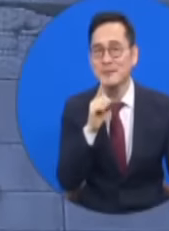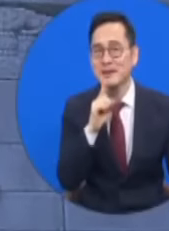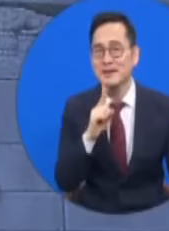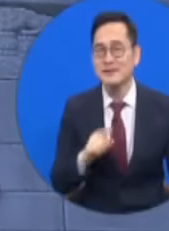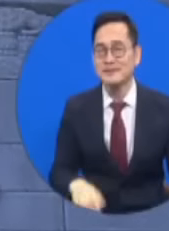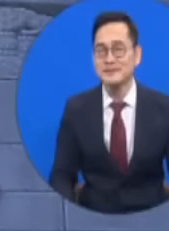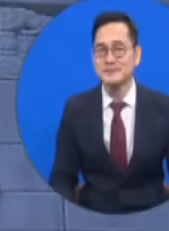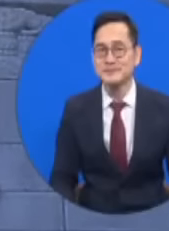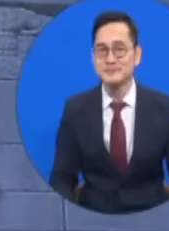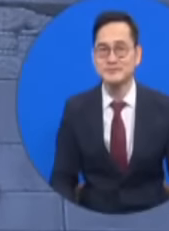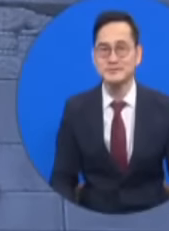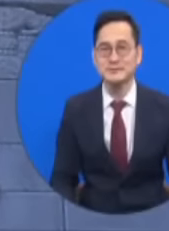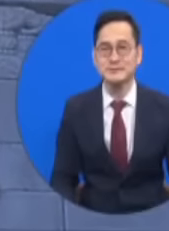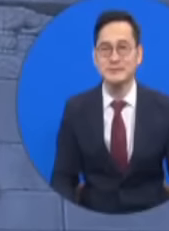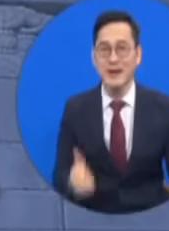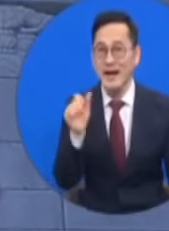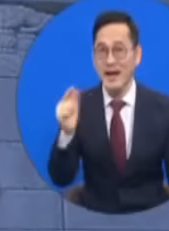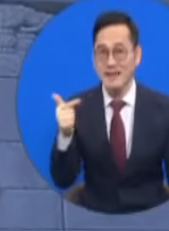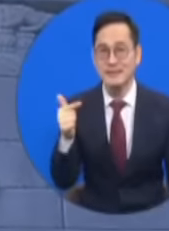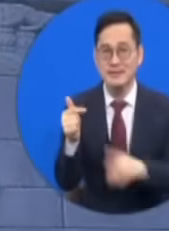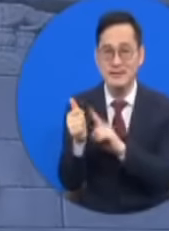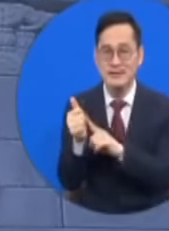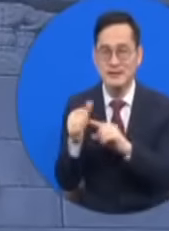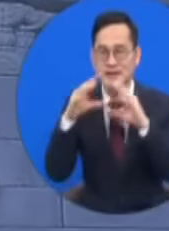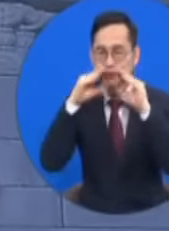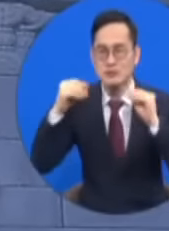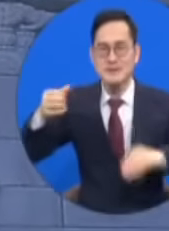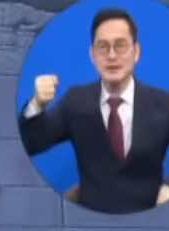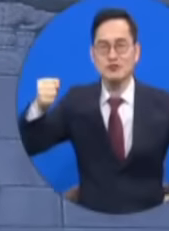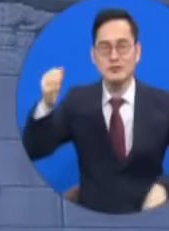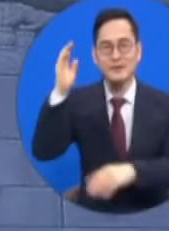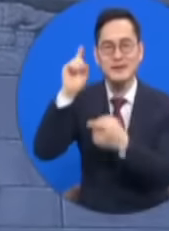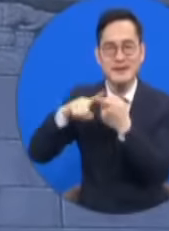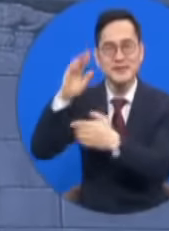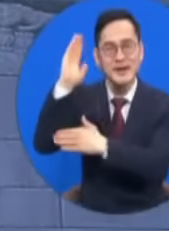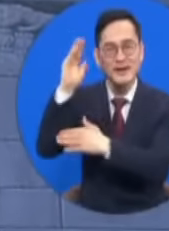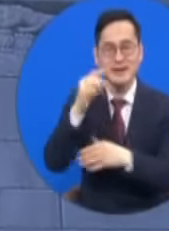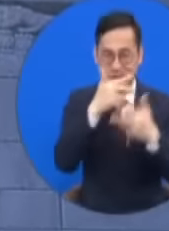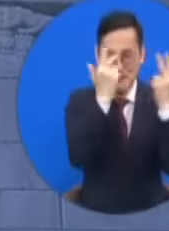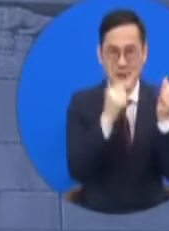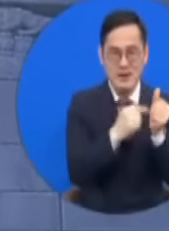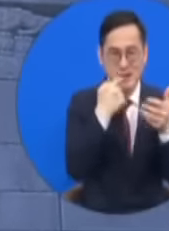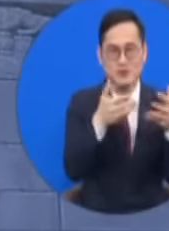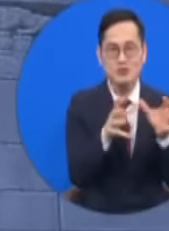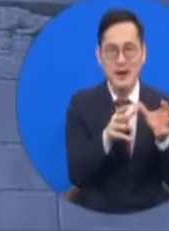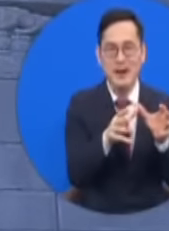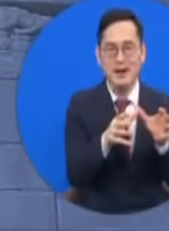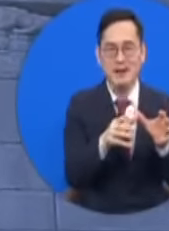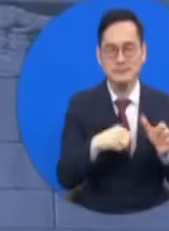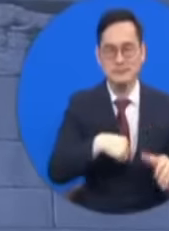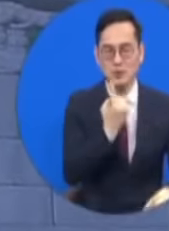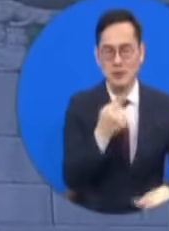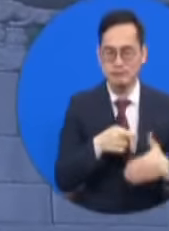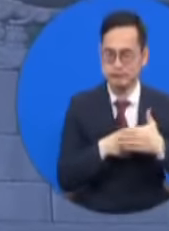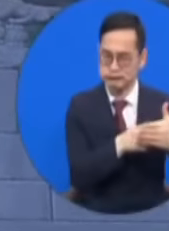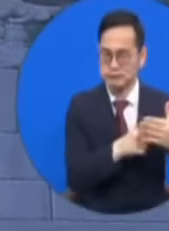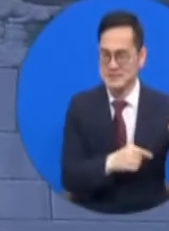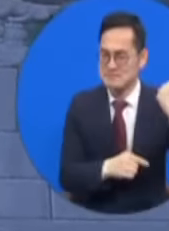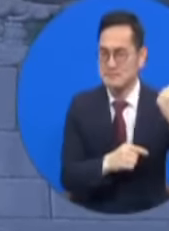한동훈 비대위원장은 이순신 장군을 얘기했고요. 이재명 대표는 민주당 단독을 얘기했습니다.